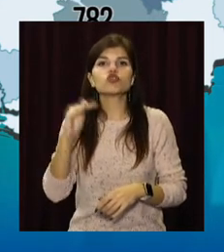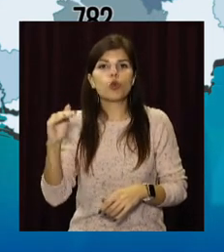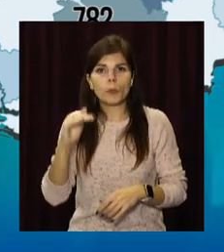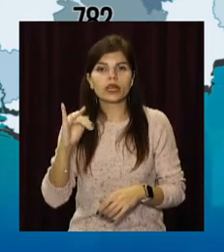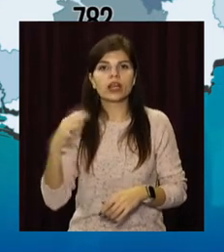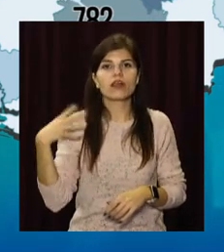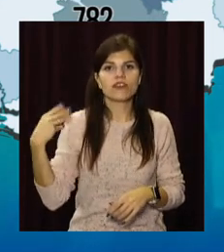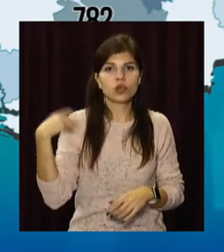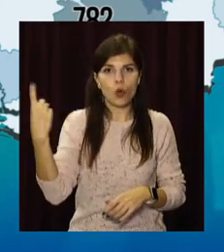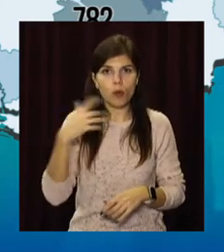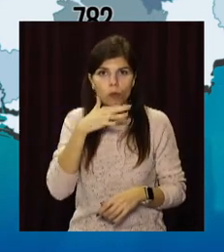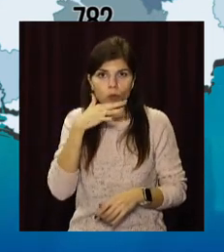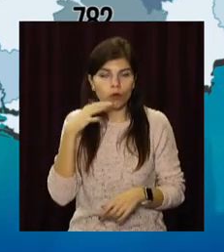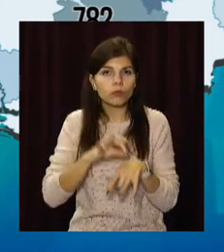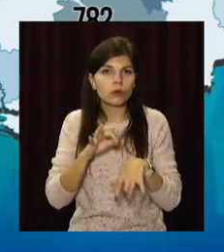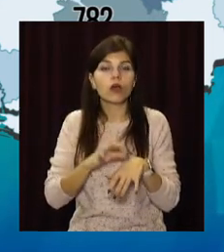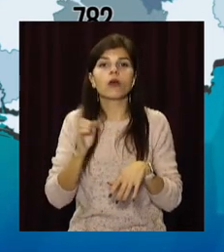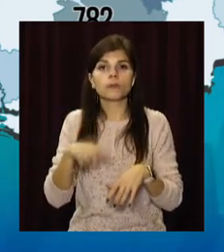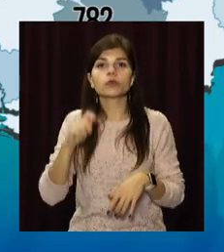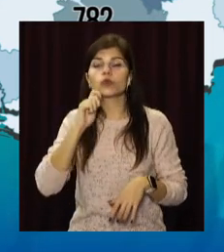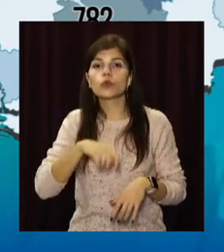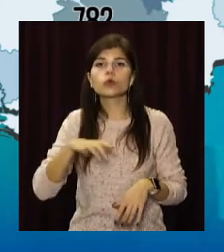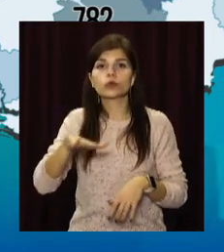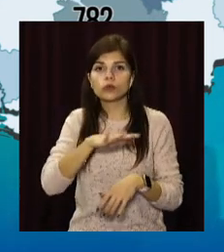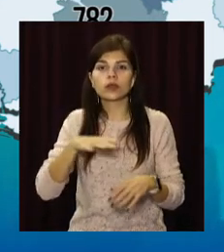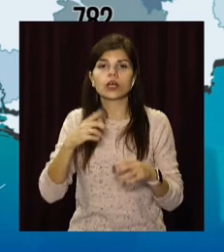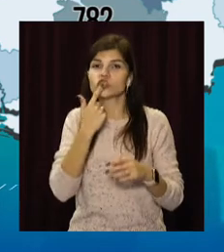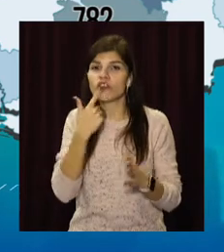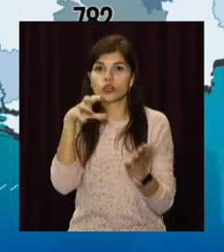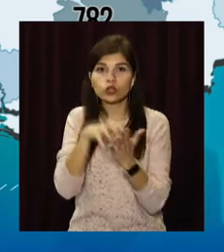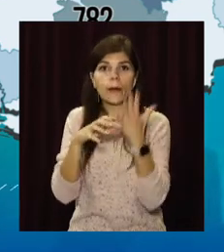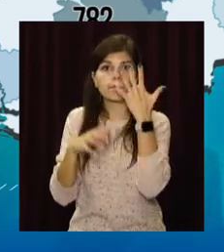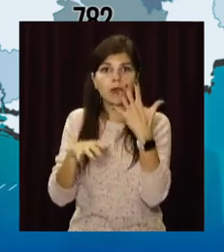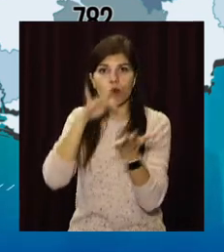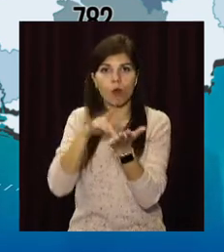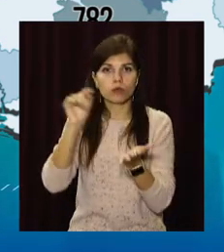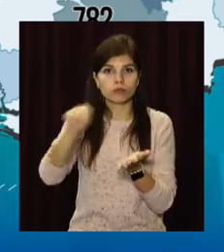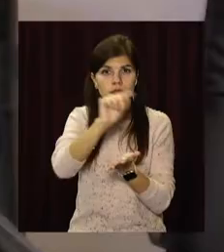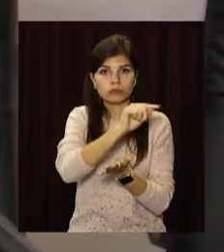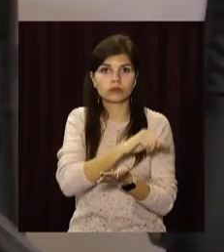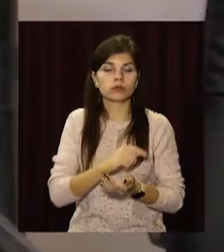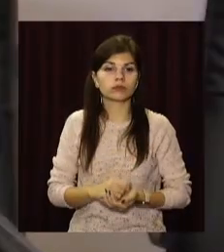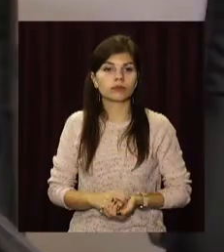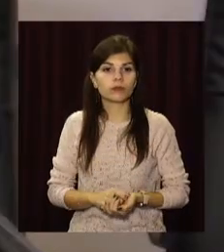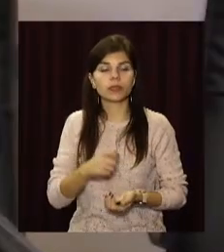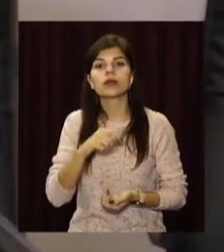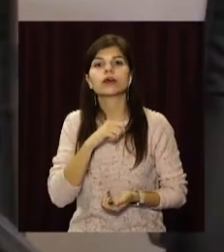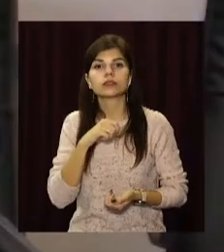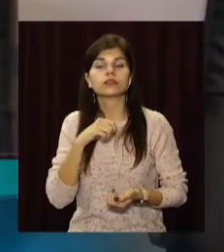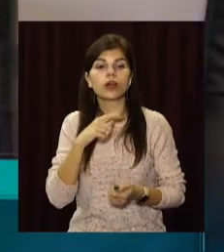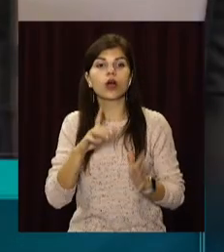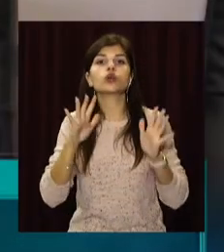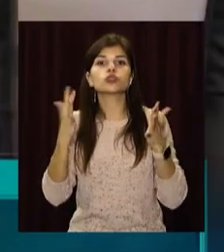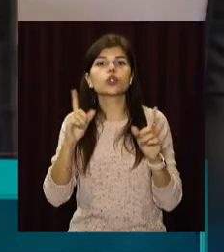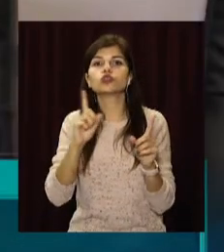Львівська області. Наразі в Україні у червоній зоні під небезпеки 5 областей. Це саме, зокрема, сталося